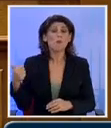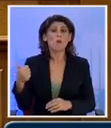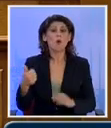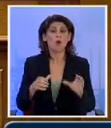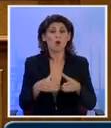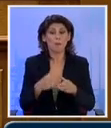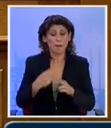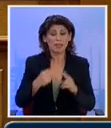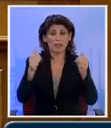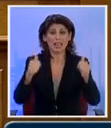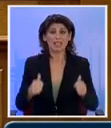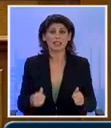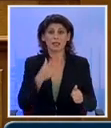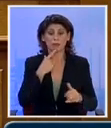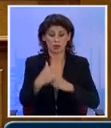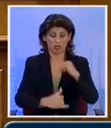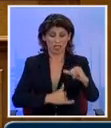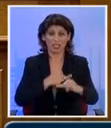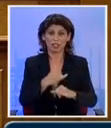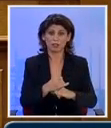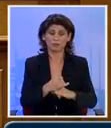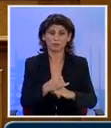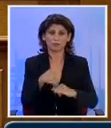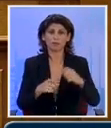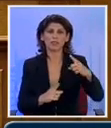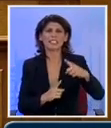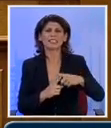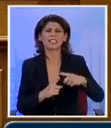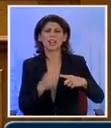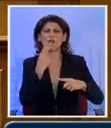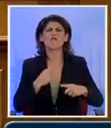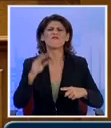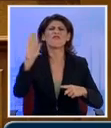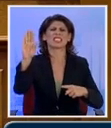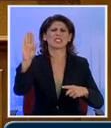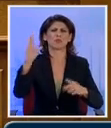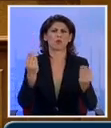του χαρακτήρισε το διαδίκτυο ως τεχνοφασισμό.